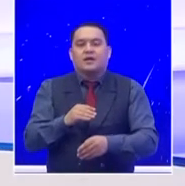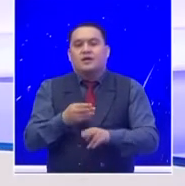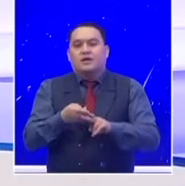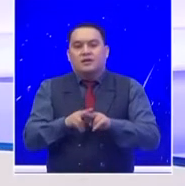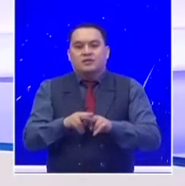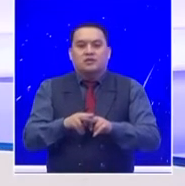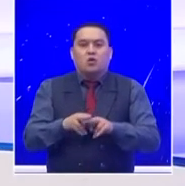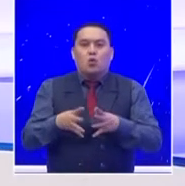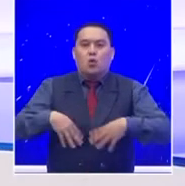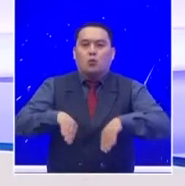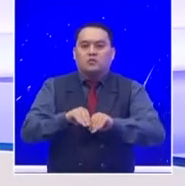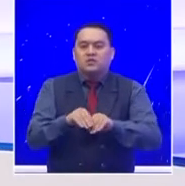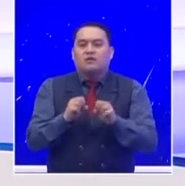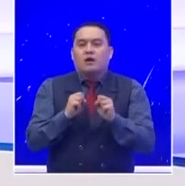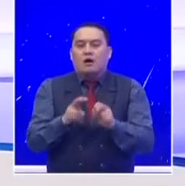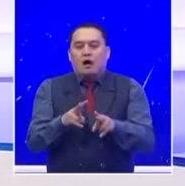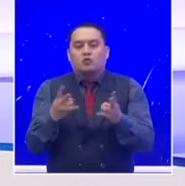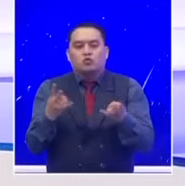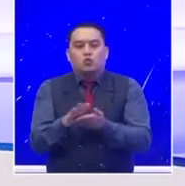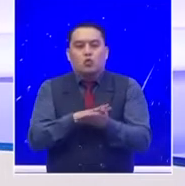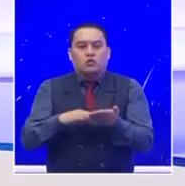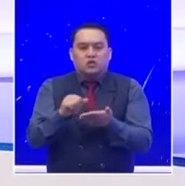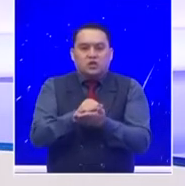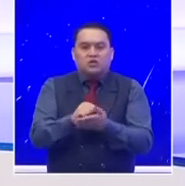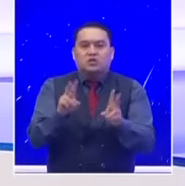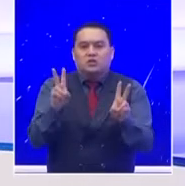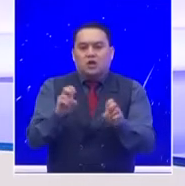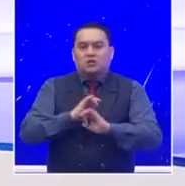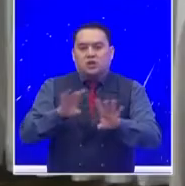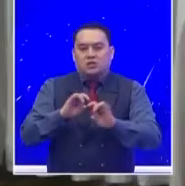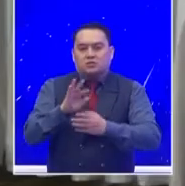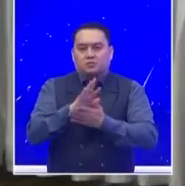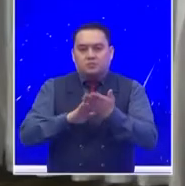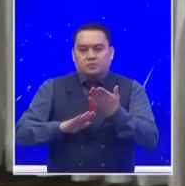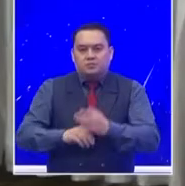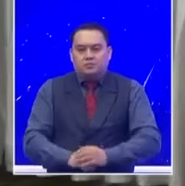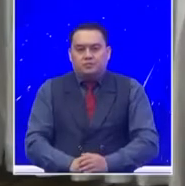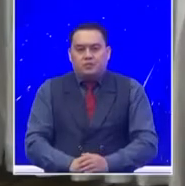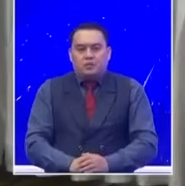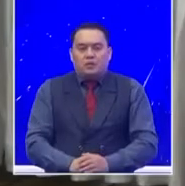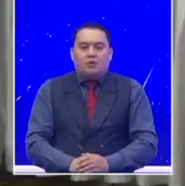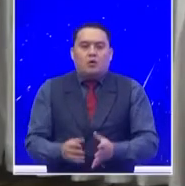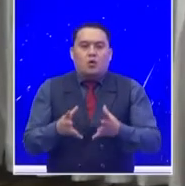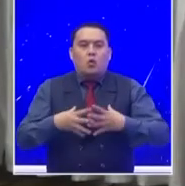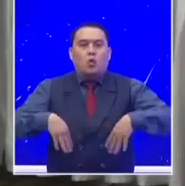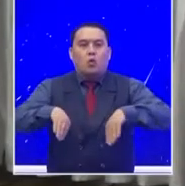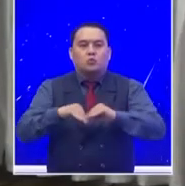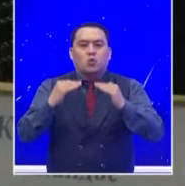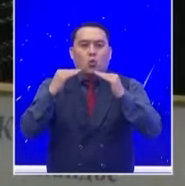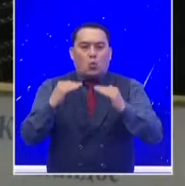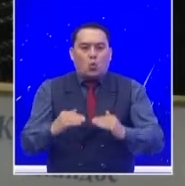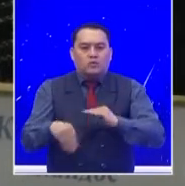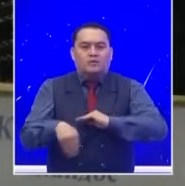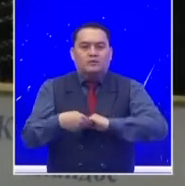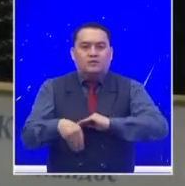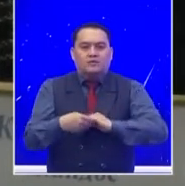со злом общества предлагают организаторы встречи, расскажет наш корреспондент. Несмотря на общую тенденцию снижения уровня коррупции в